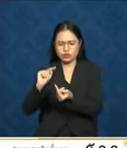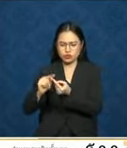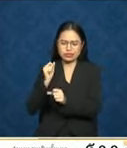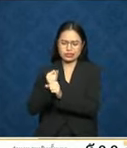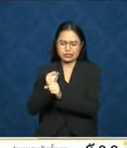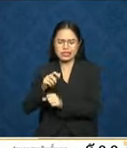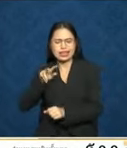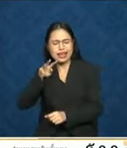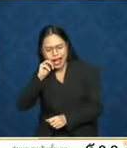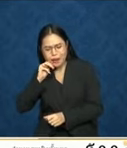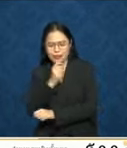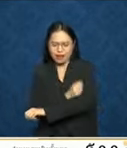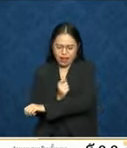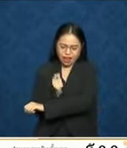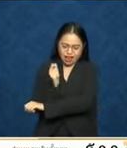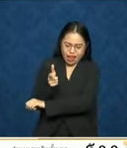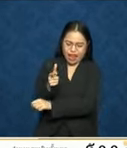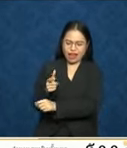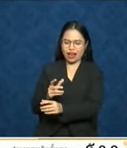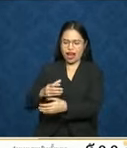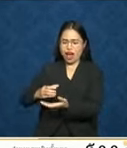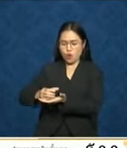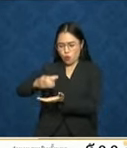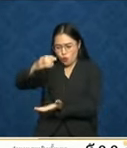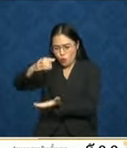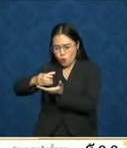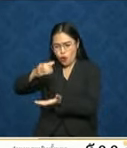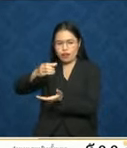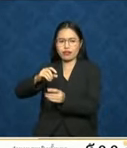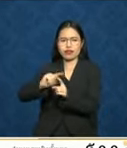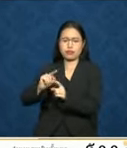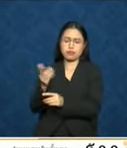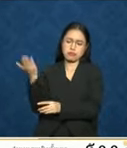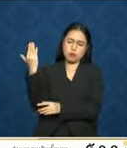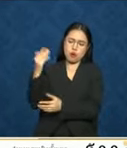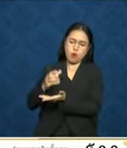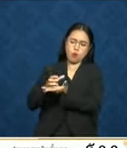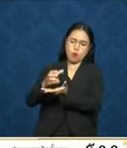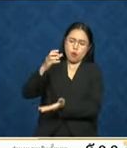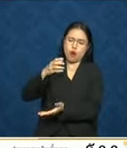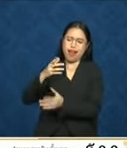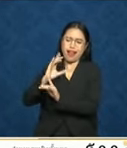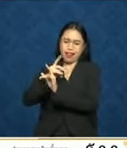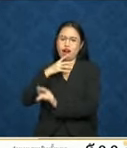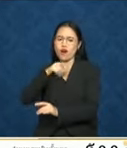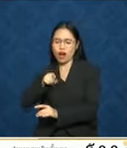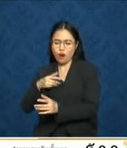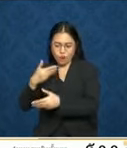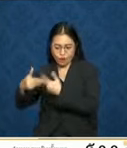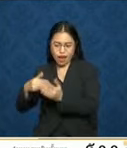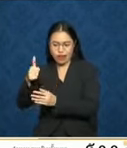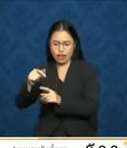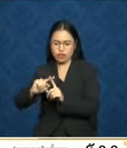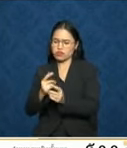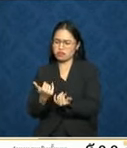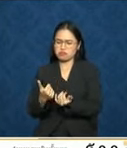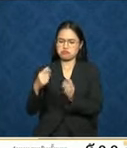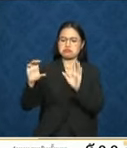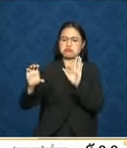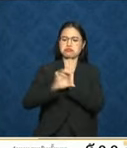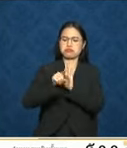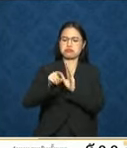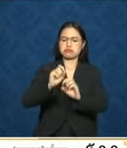ำค่าแรงค่ายีสต์ค่าขวดเหล้าค่าขวดนะครับแต่ก่อนนี้ยังไปเก็บขวดเหล้าเก่าเอามาขายได้เดี๋ยวนี้ก็ติดลิขสิทธิ์นะครับต้องไปหามาทำให้แก๊ป